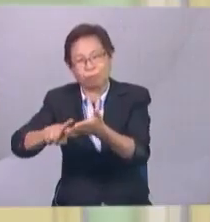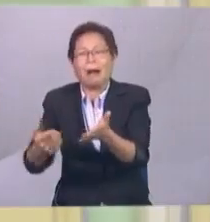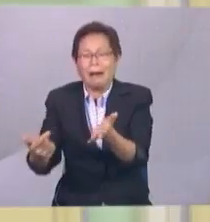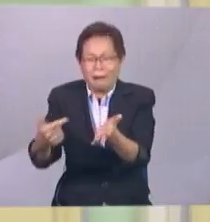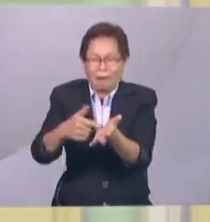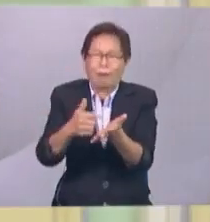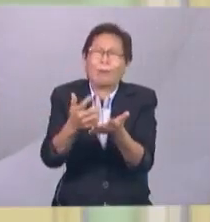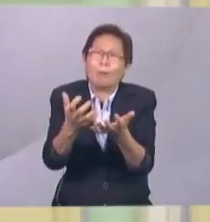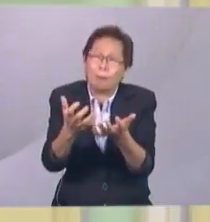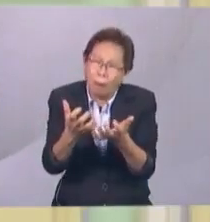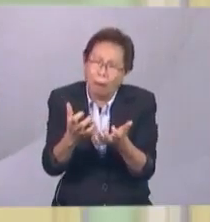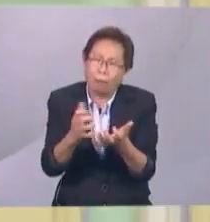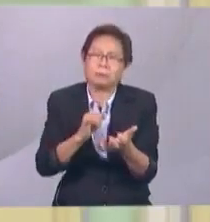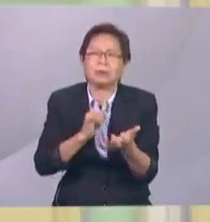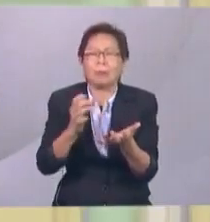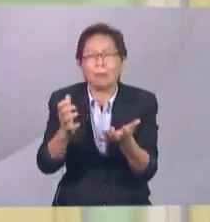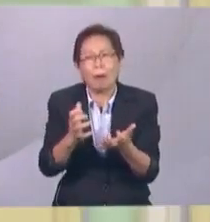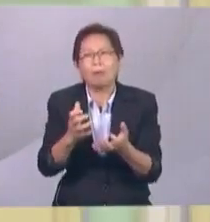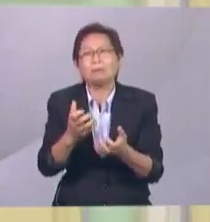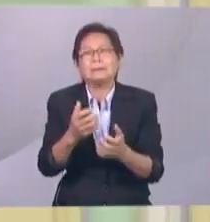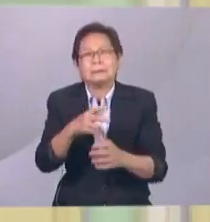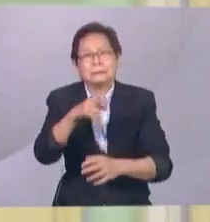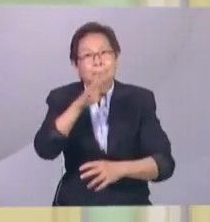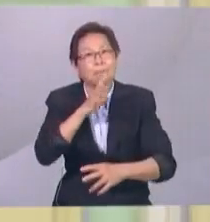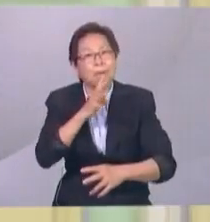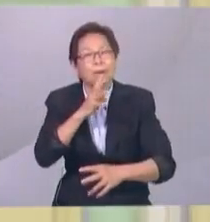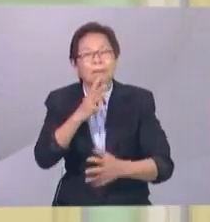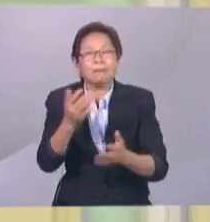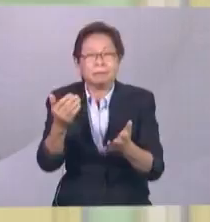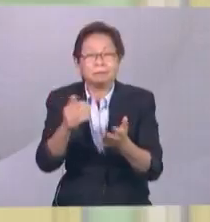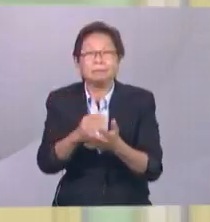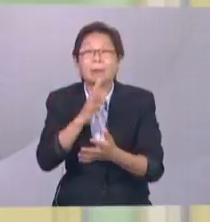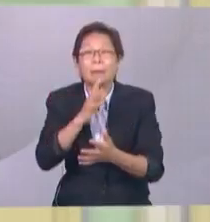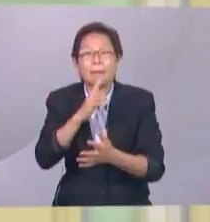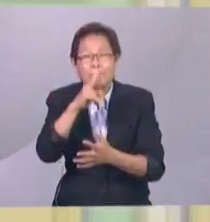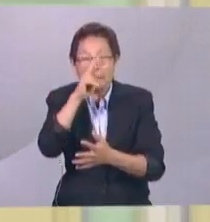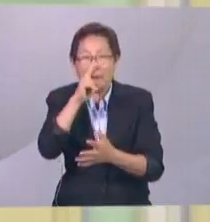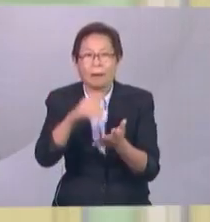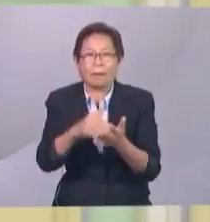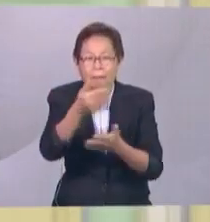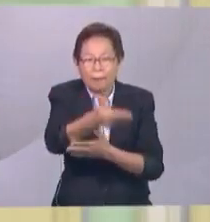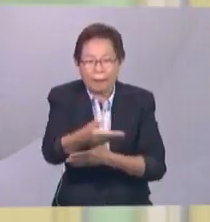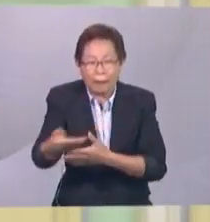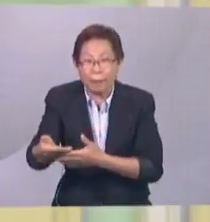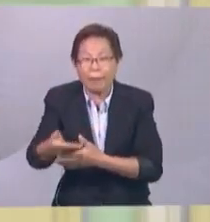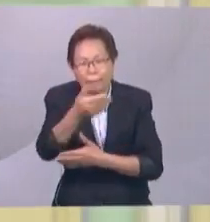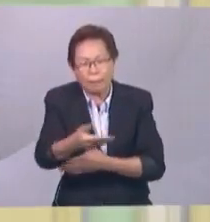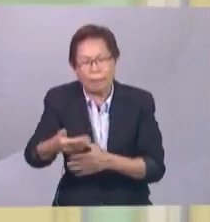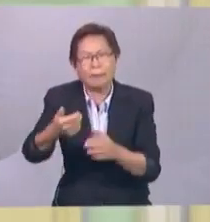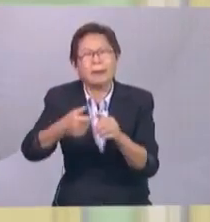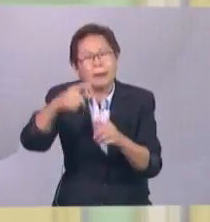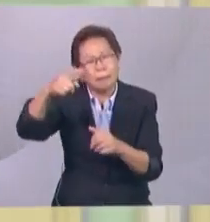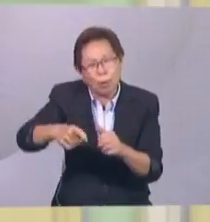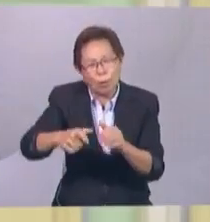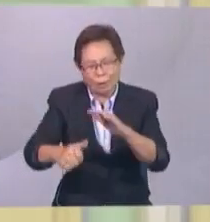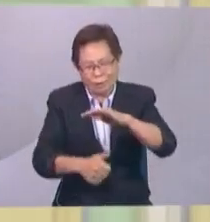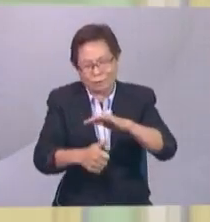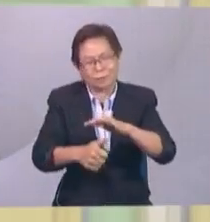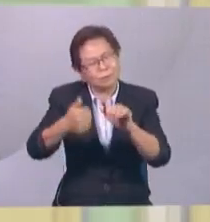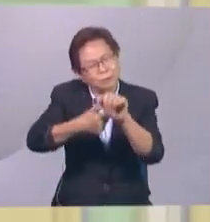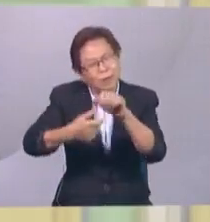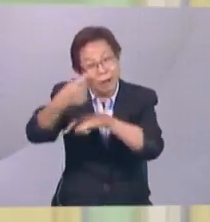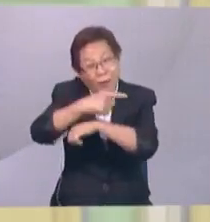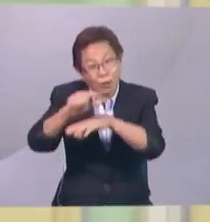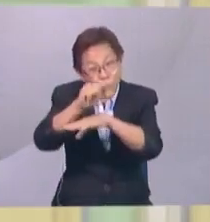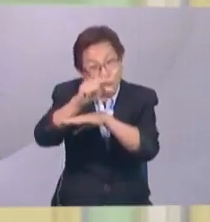lagi saya menegaskan bahawa bekalan makanan keperluan asas harian adalah